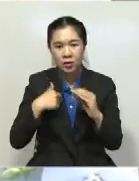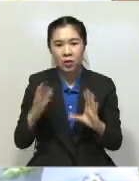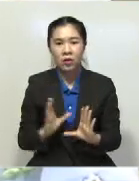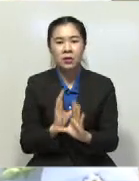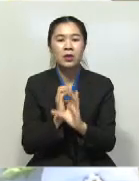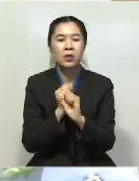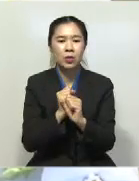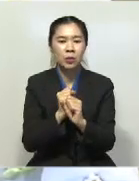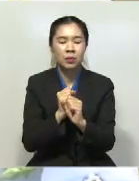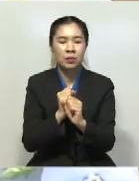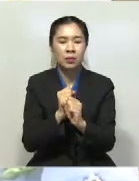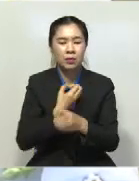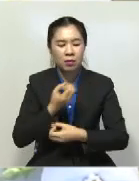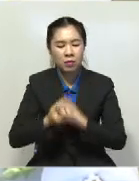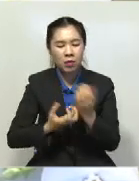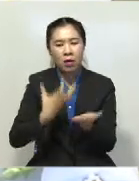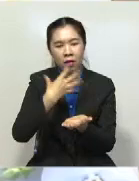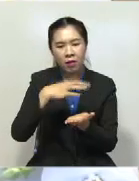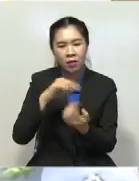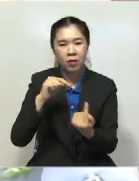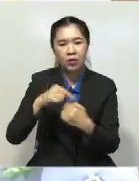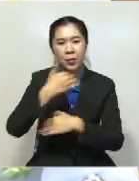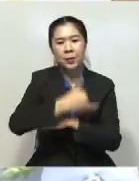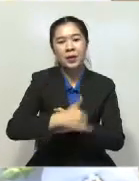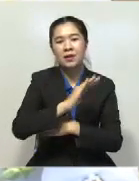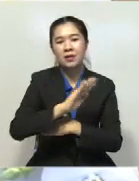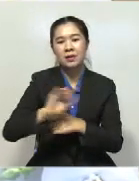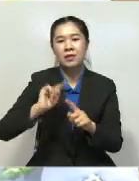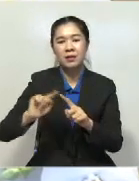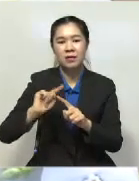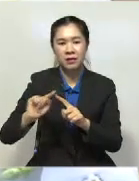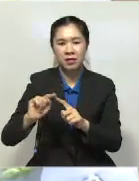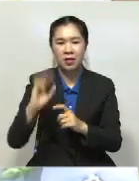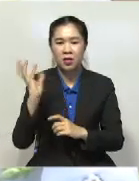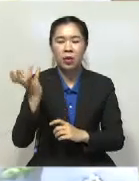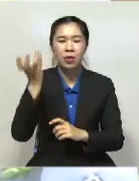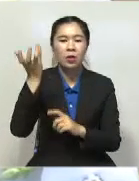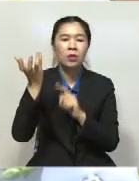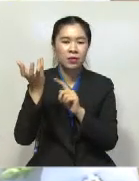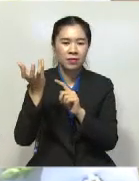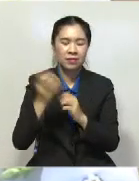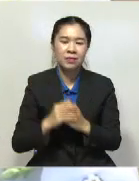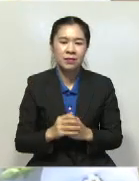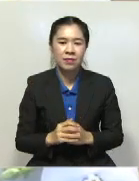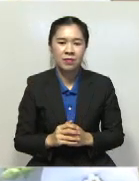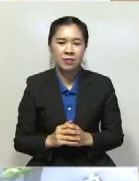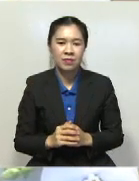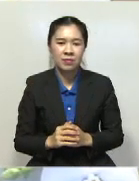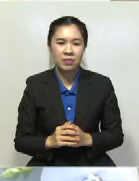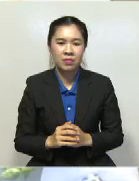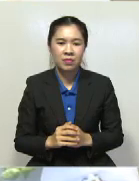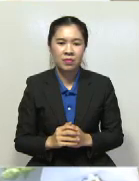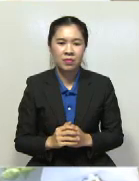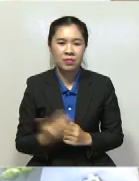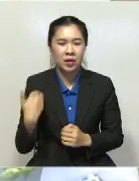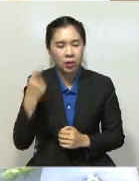อดมาให้ประเทศอื่นทราบด้วยนะครับที่อยู่ในโลกใบนี้ที่เราติดตามผู้เพราะเราจะไปต้องสร้างความเ